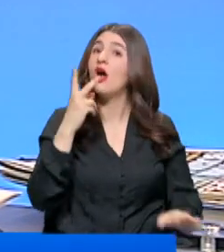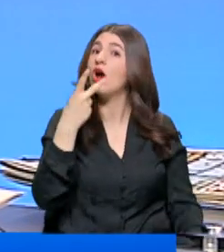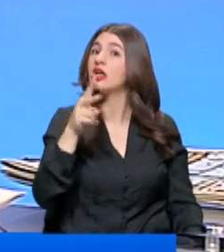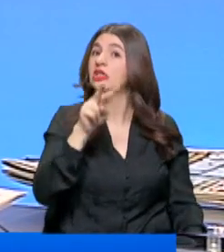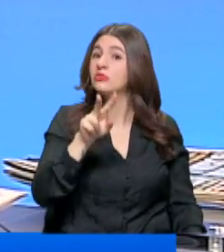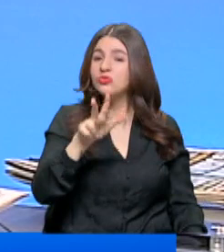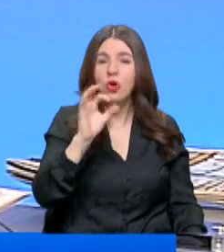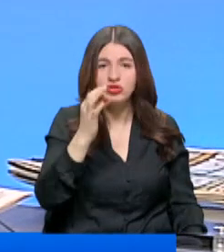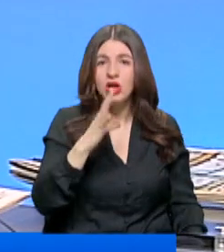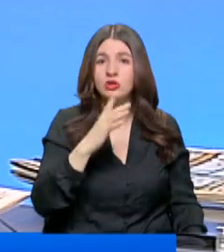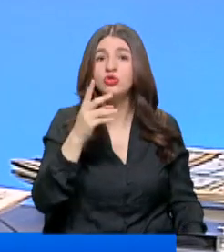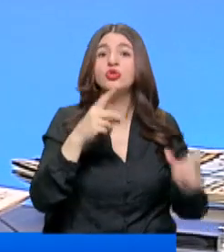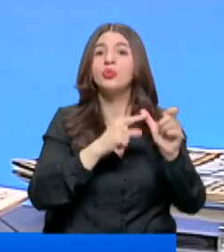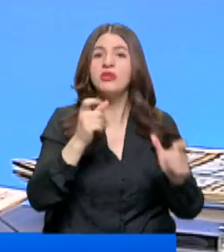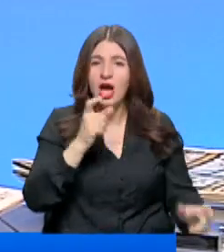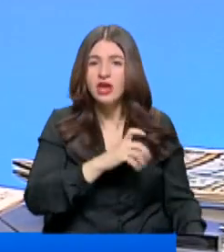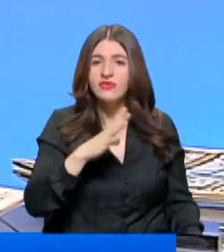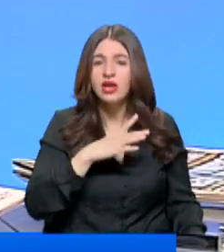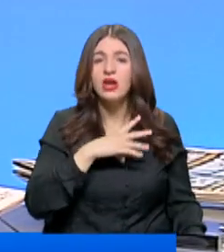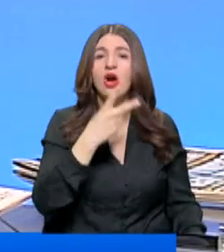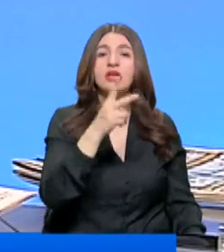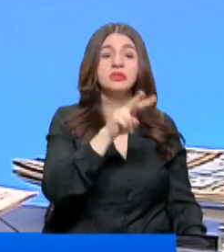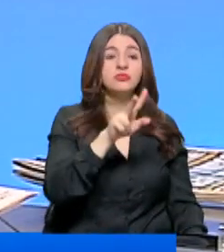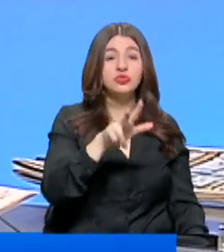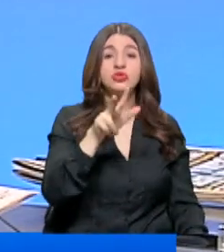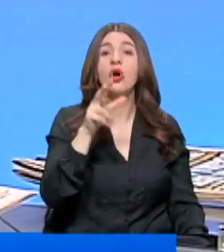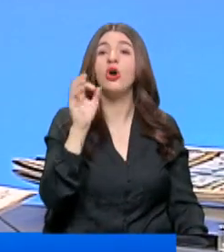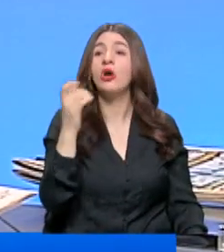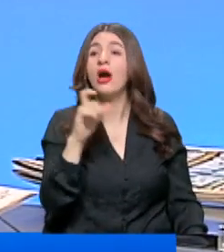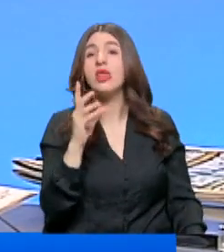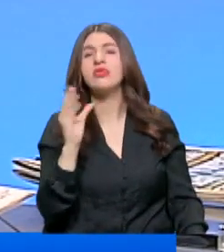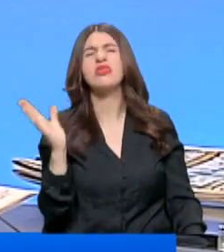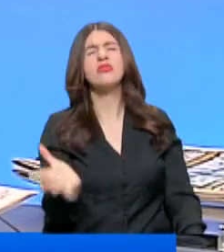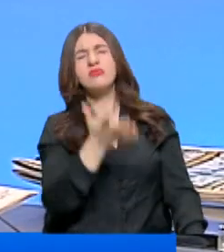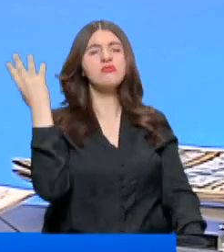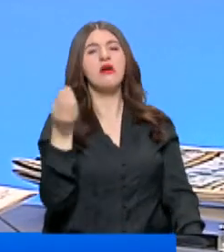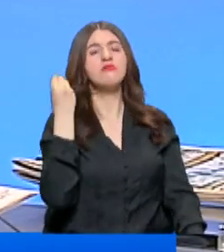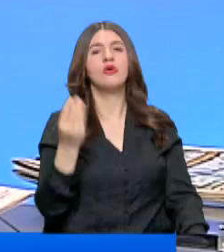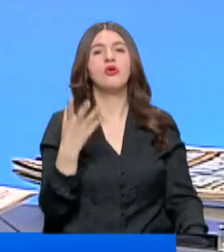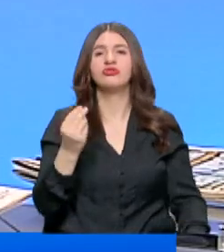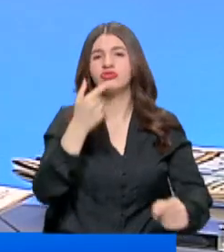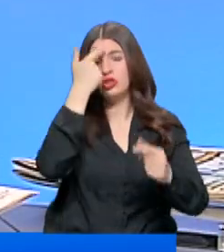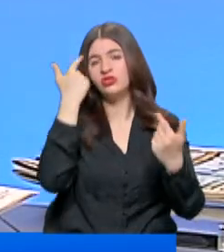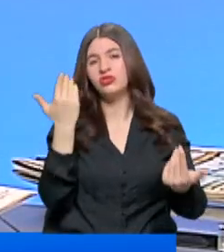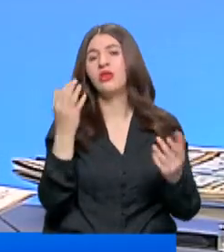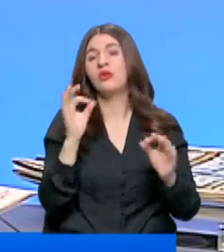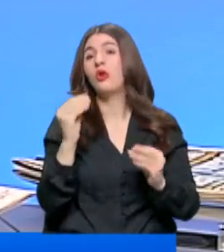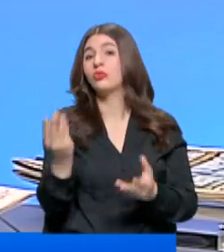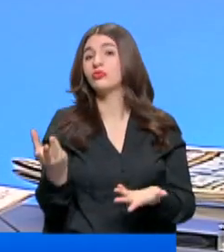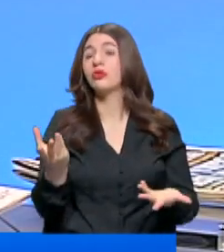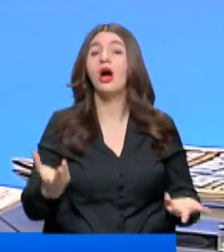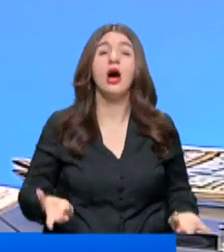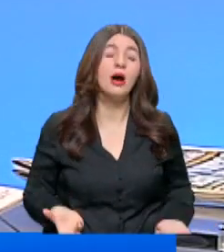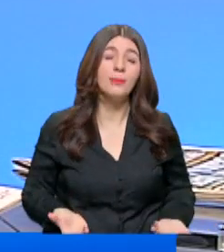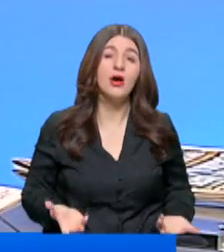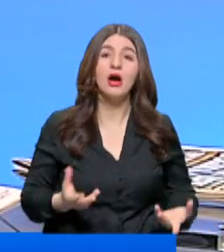2023'ün Şubat ayı var ya o da 2023'ün ocak ayından fevkalâde daha iyi olacak inşallah da öyle olsun